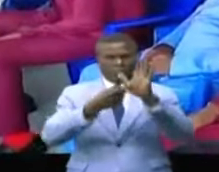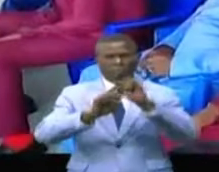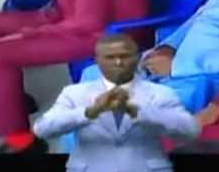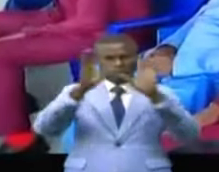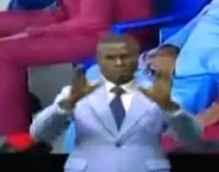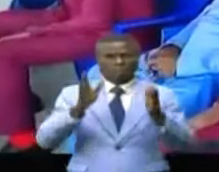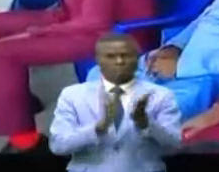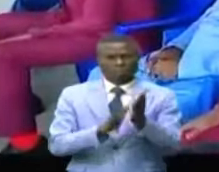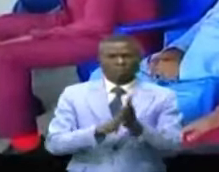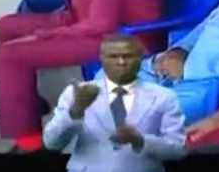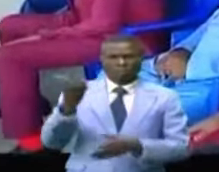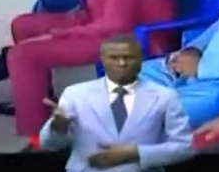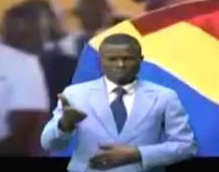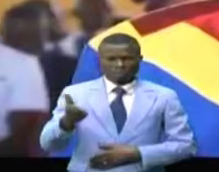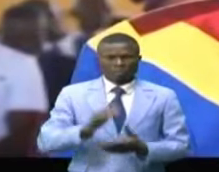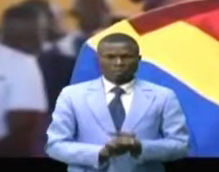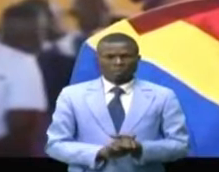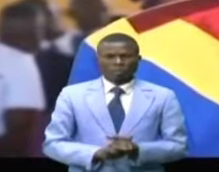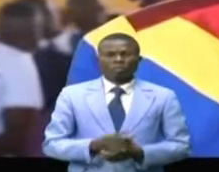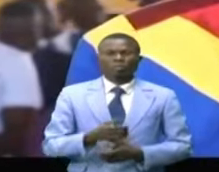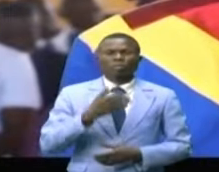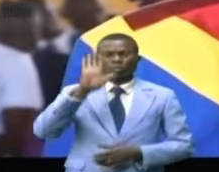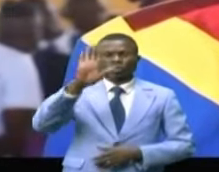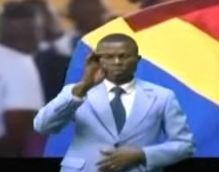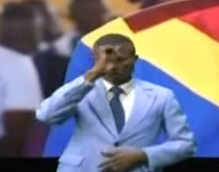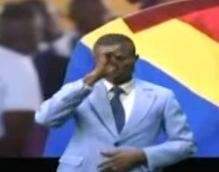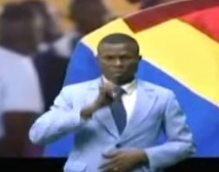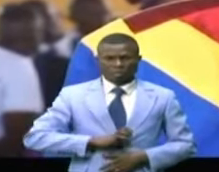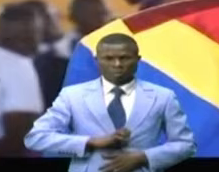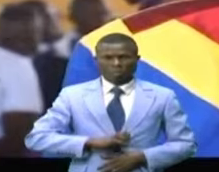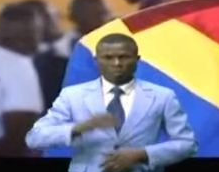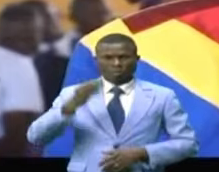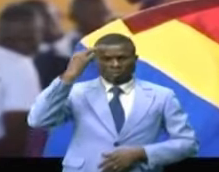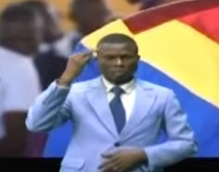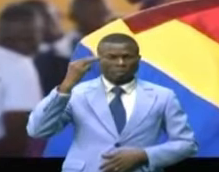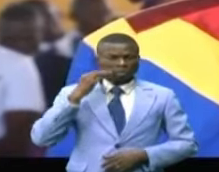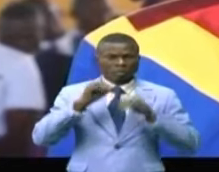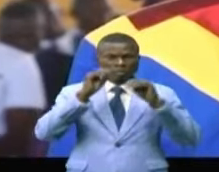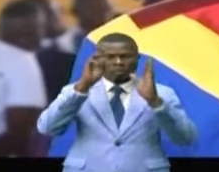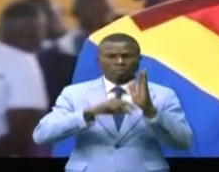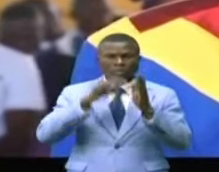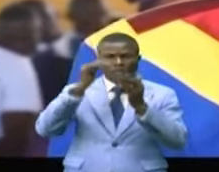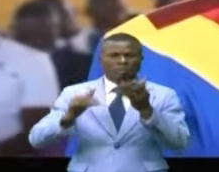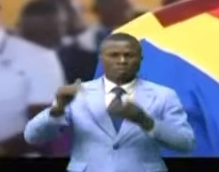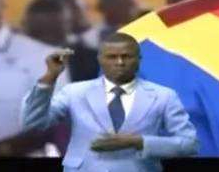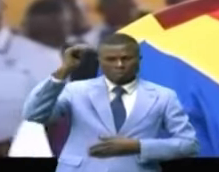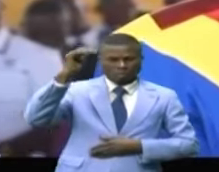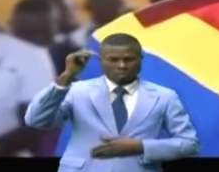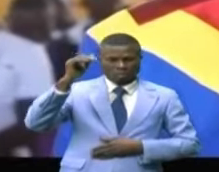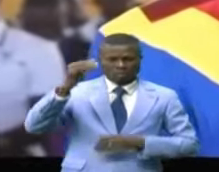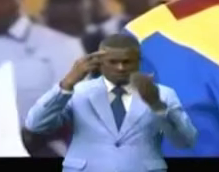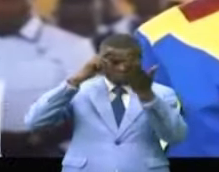son institution. Nous soutenons ton excellence, Monsieur le ministre de l'Enseignement supérieur et